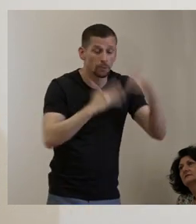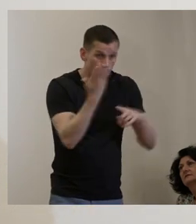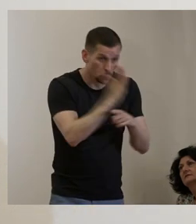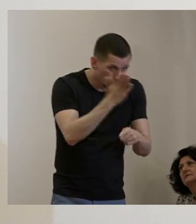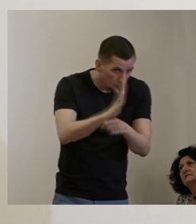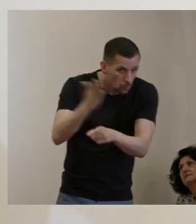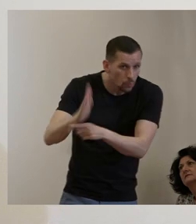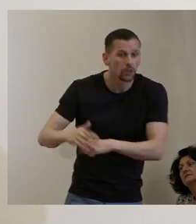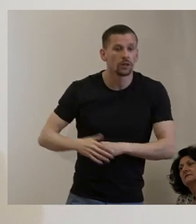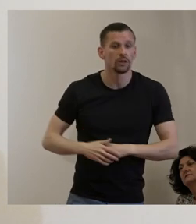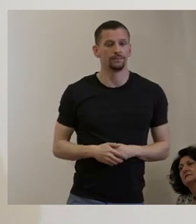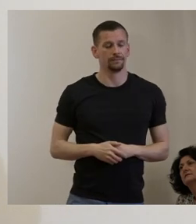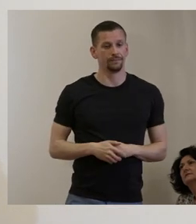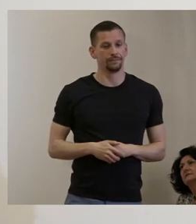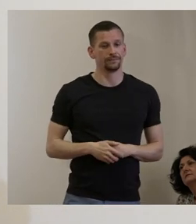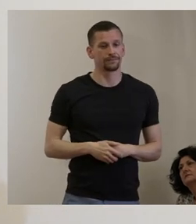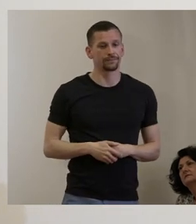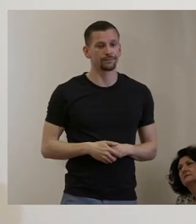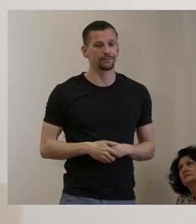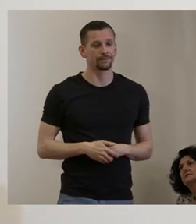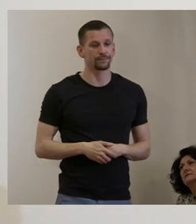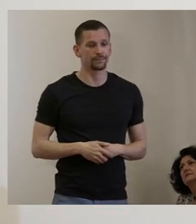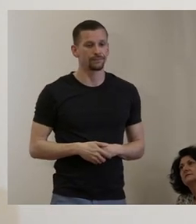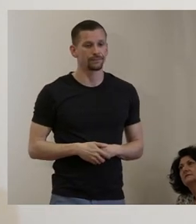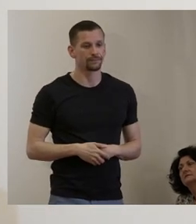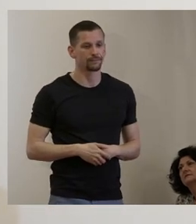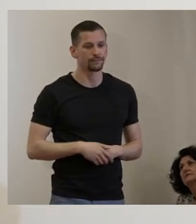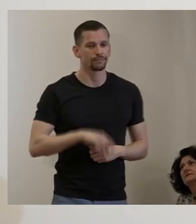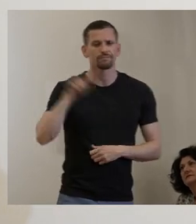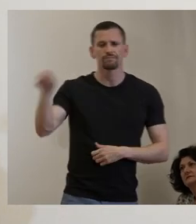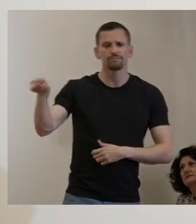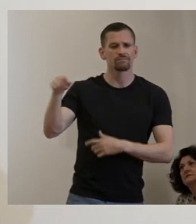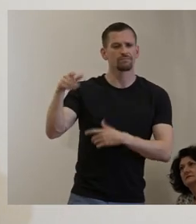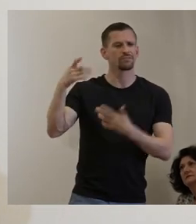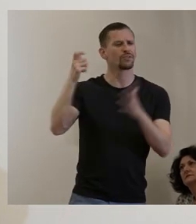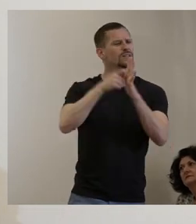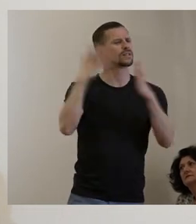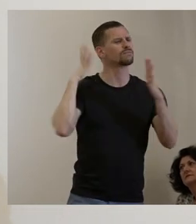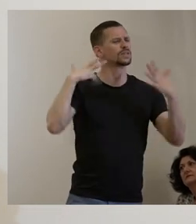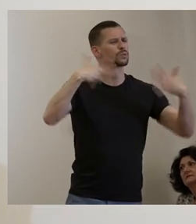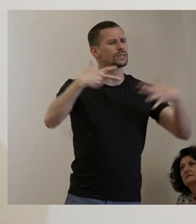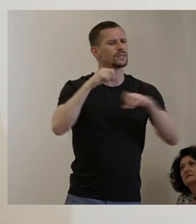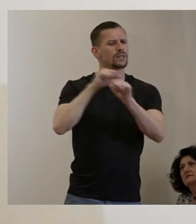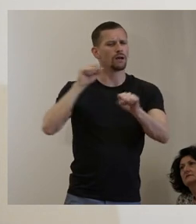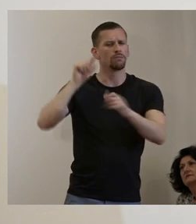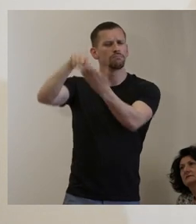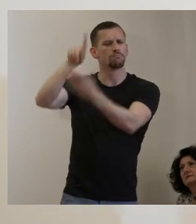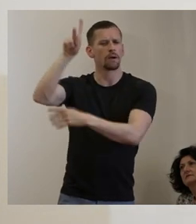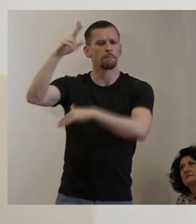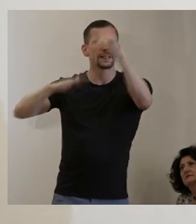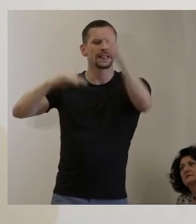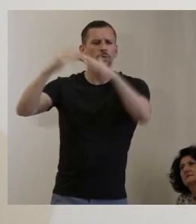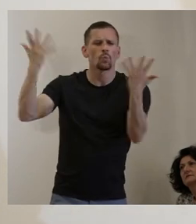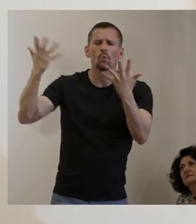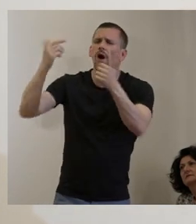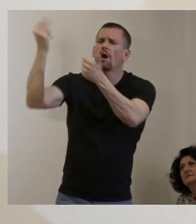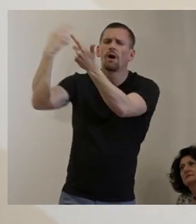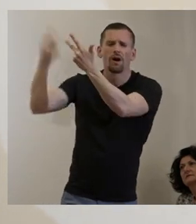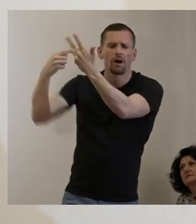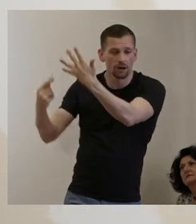métiers qui étaient importants à Paris au XVIIIe. Vous avez les métiers de Paris, et bien il fait les métiers de Rio et c'est toujours des